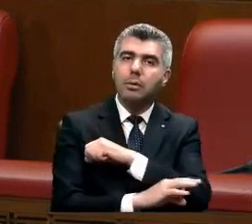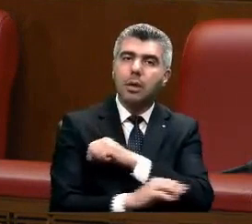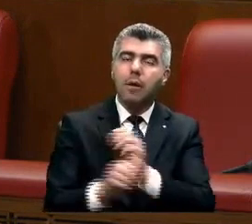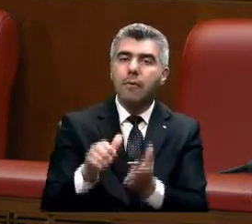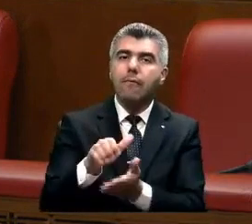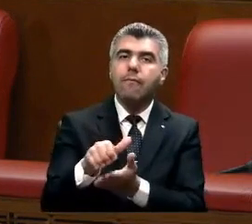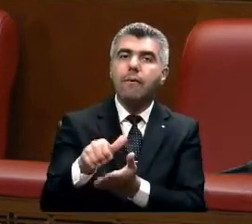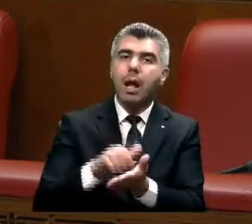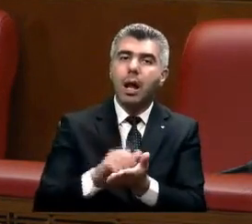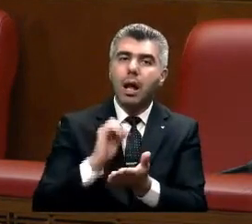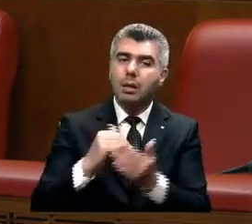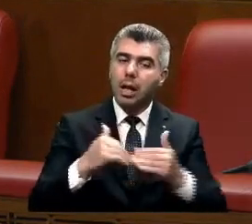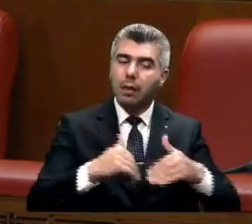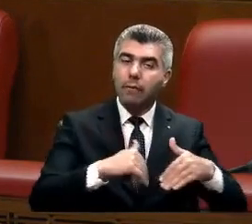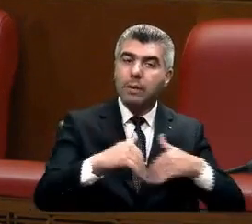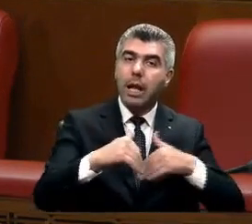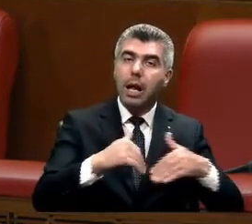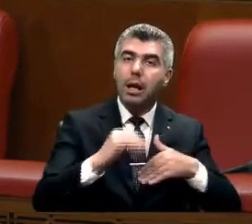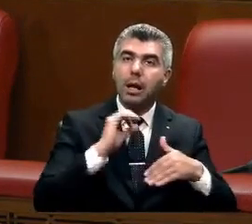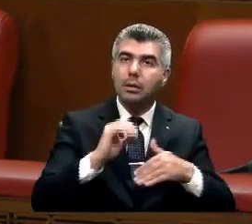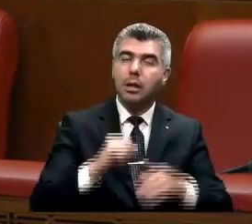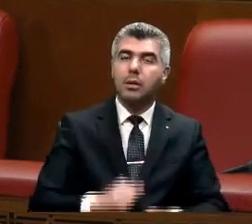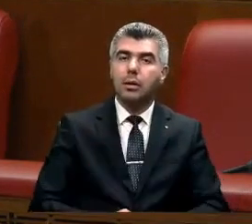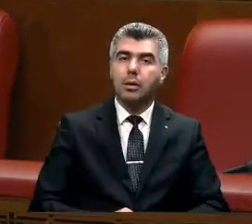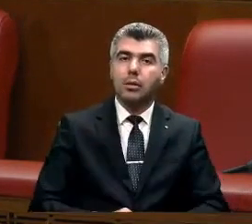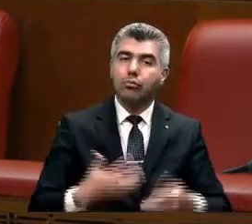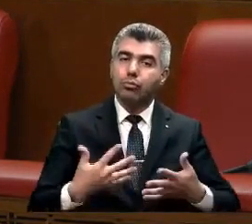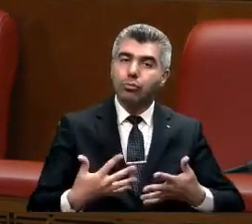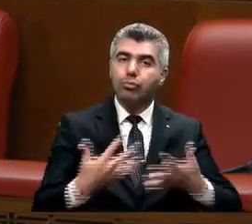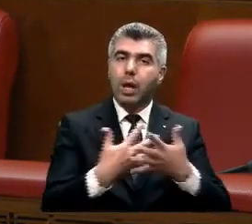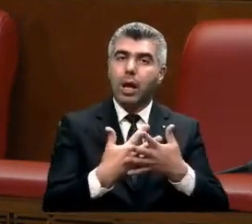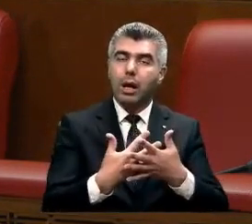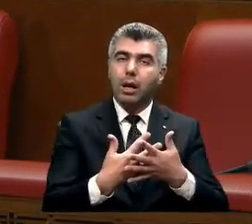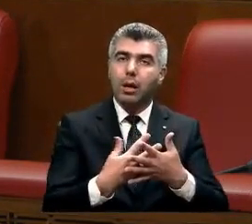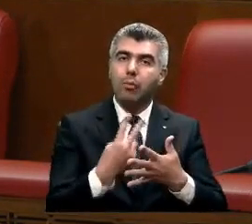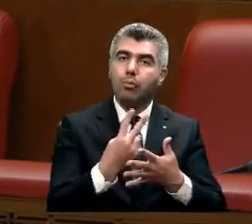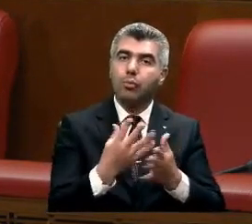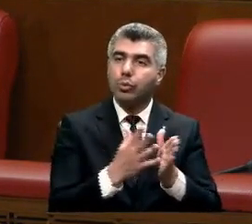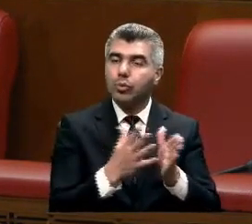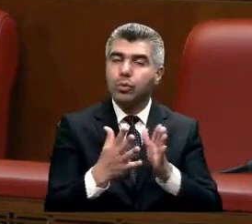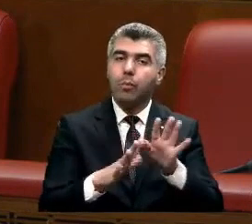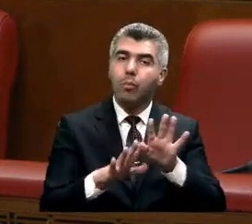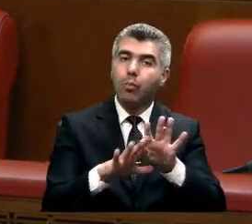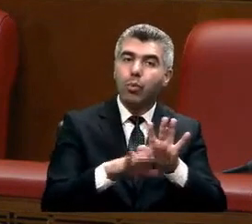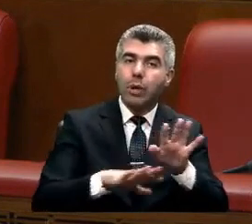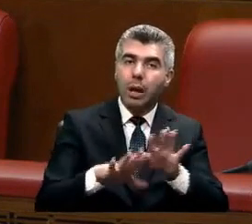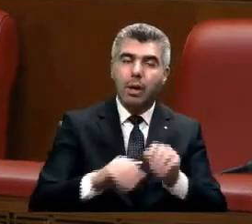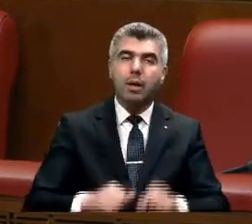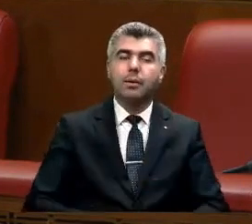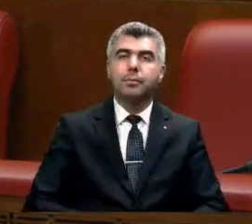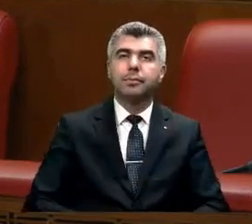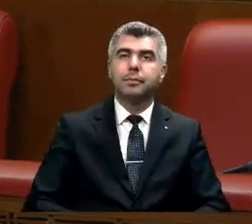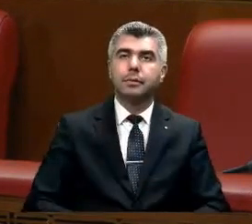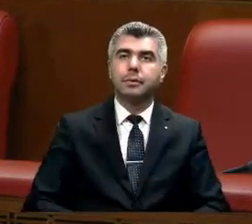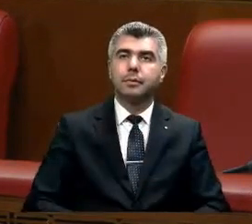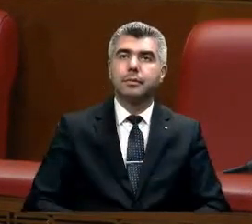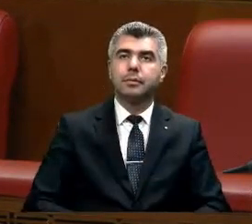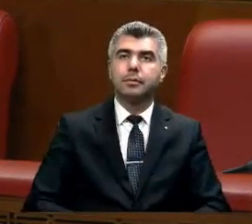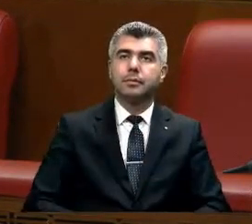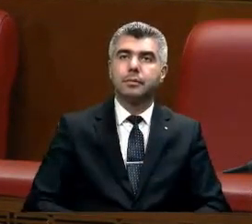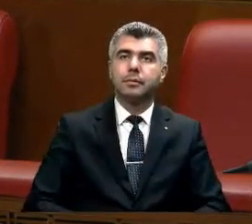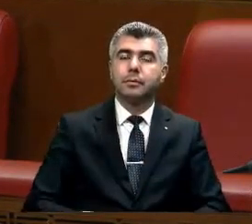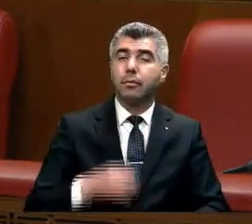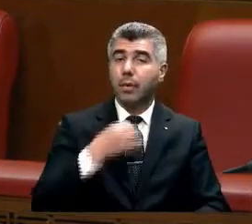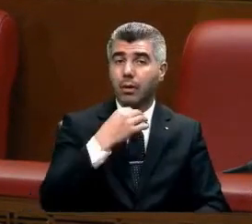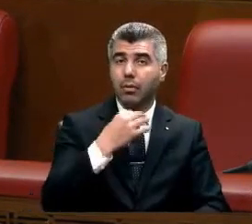موضوع السلامه الطرقيه ولن هو موضوع مشترك المجتمعي مشترك بهاد المناسبه